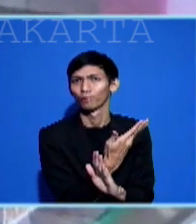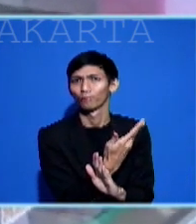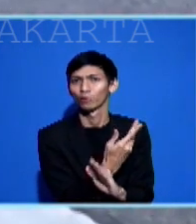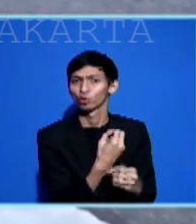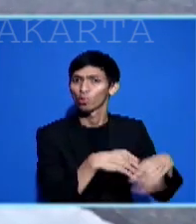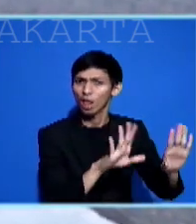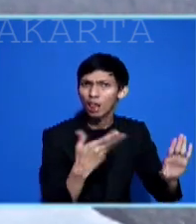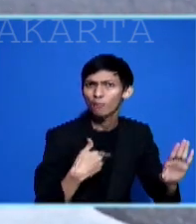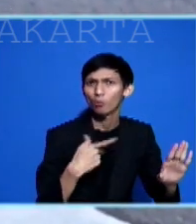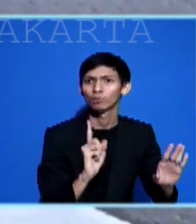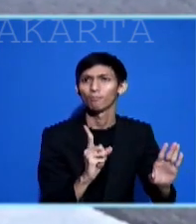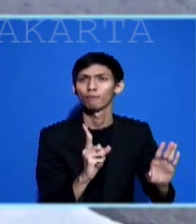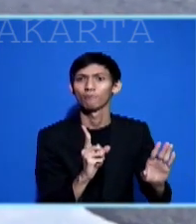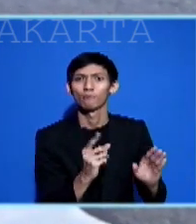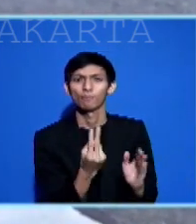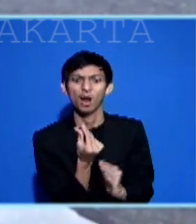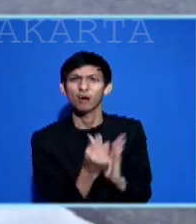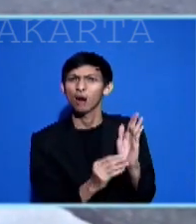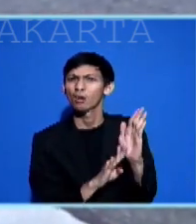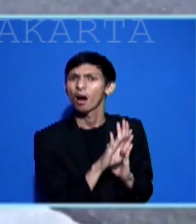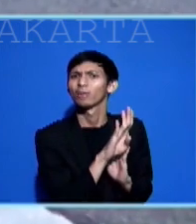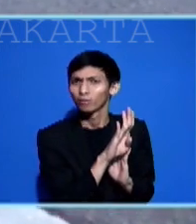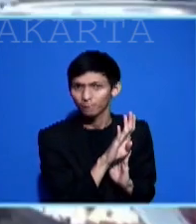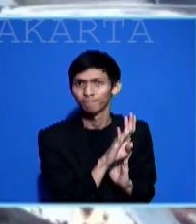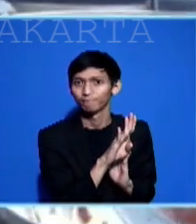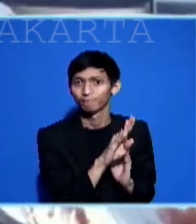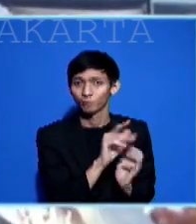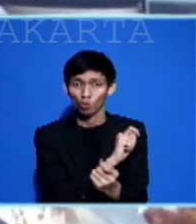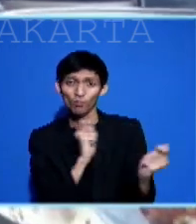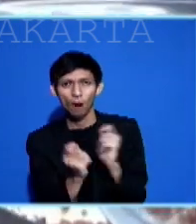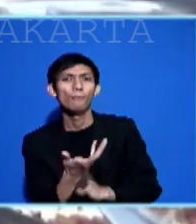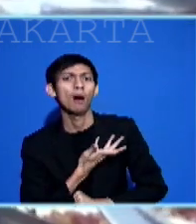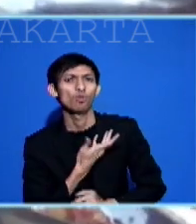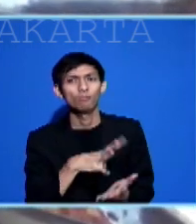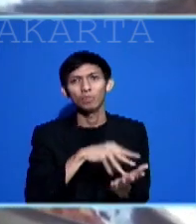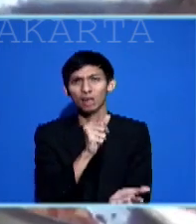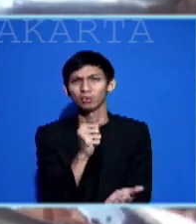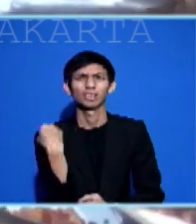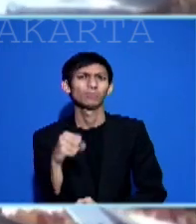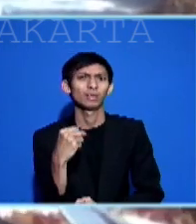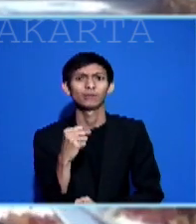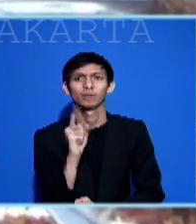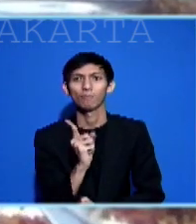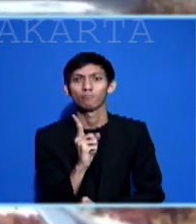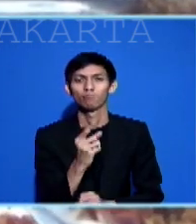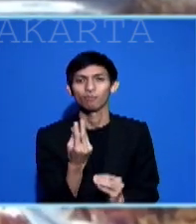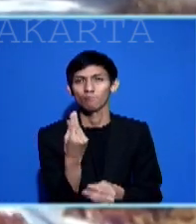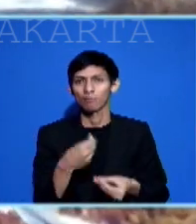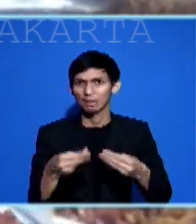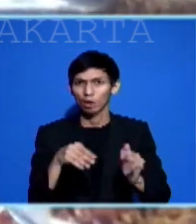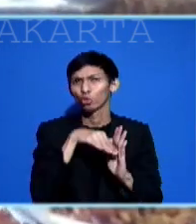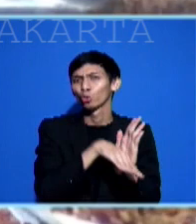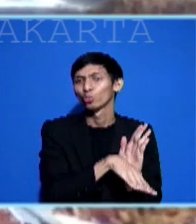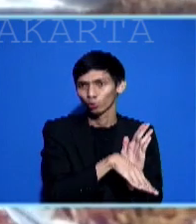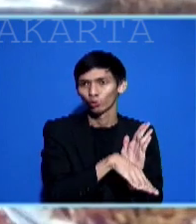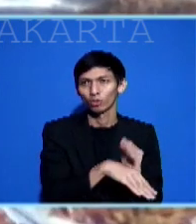penjualan mengganti jenis beras yang sudah biasa dipakai juga tidak bisa dilakukan karena akan menurunkan kualitas dagangan sejak sebulan terakhir